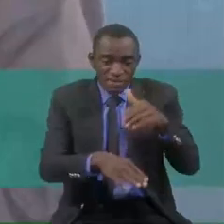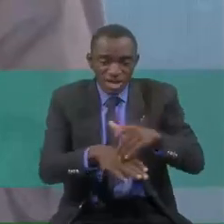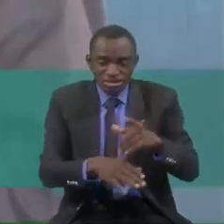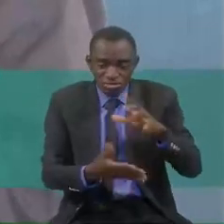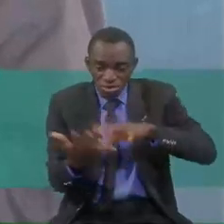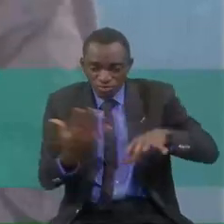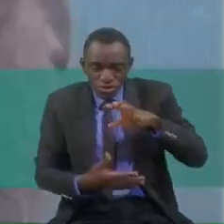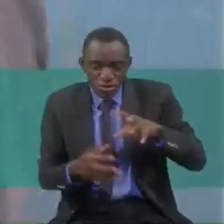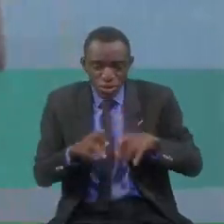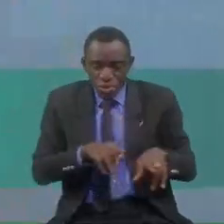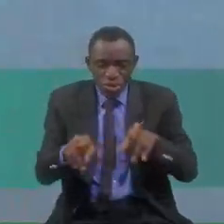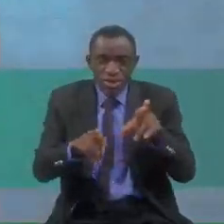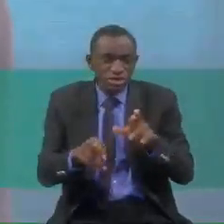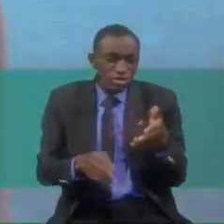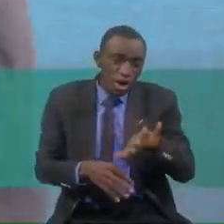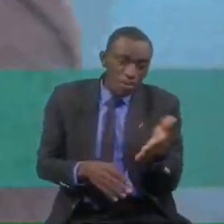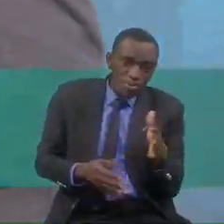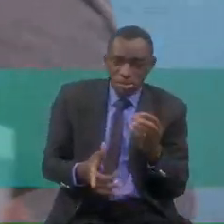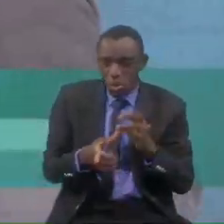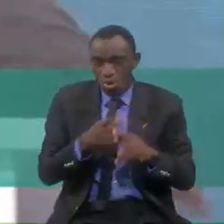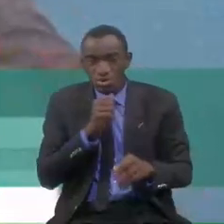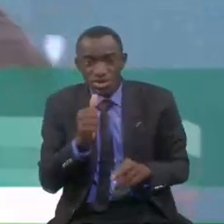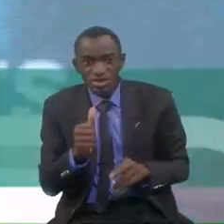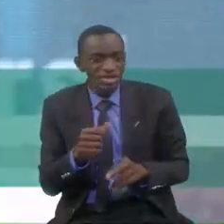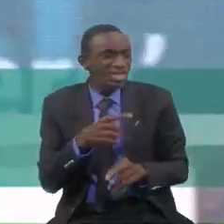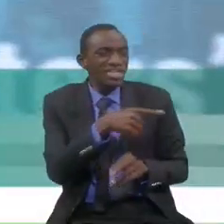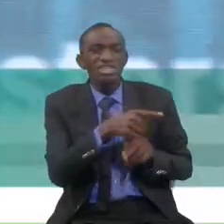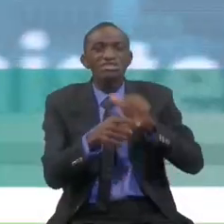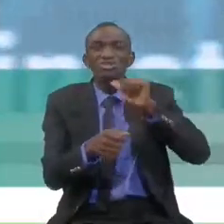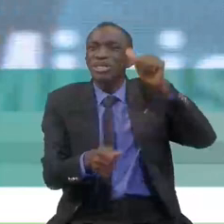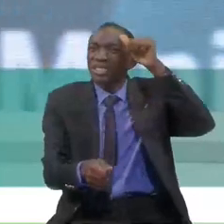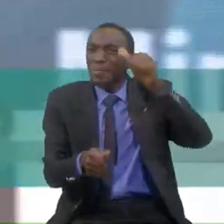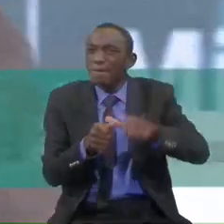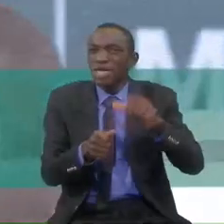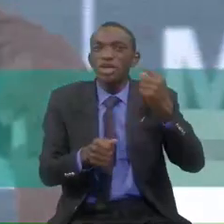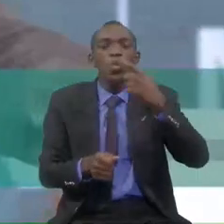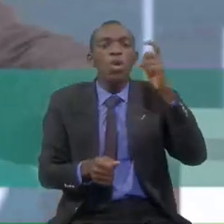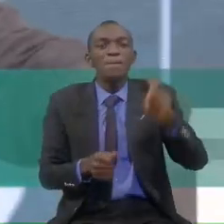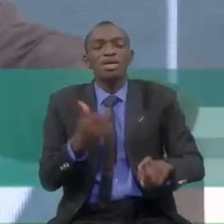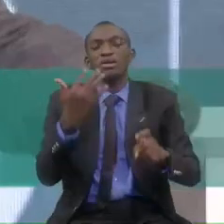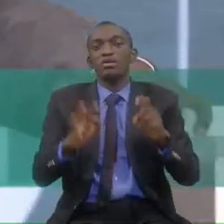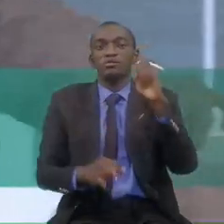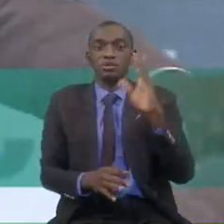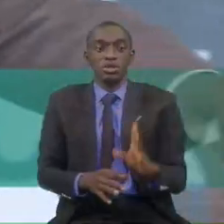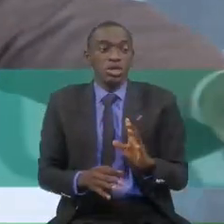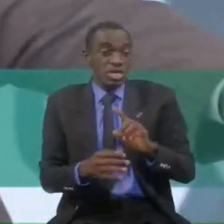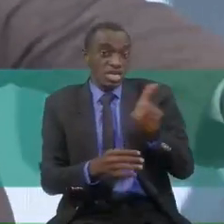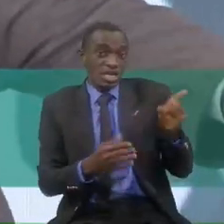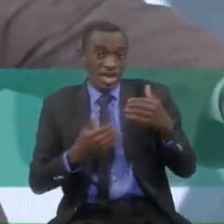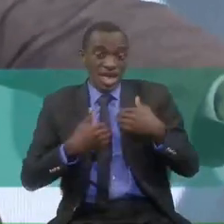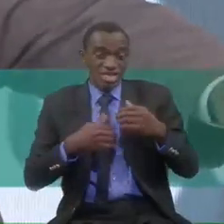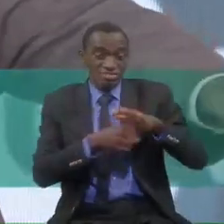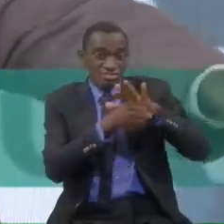de la compromission, il ne se rappelle aucune promesse du Seigneur. Lorsqu'il se trouve sous la pression, il ne se